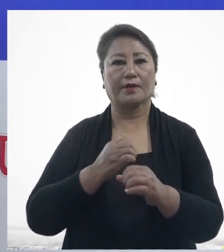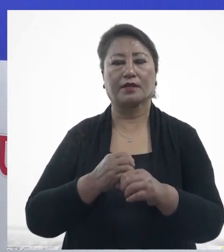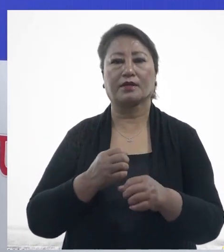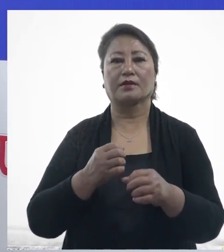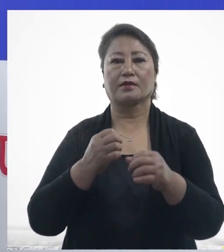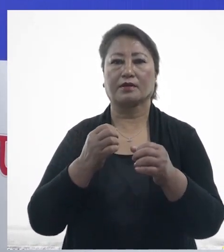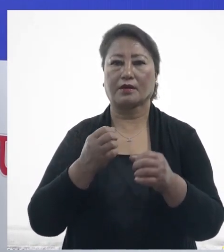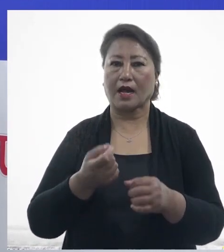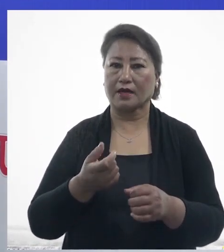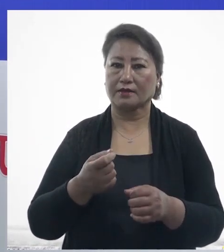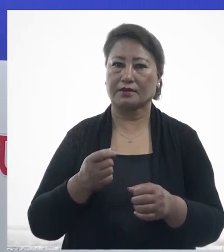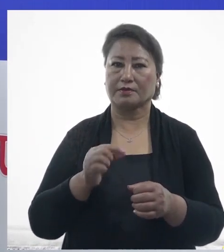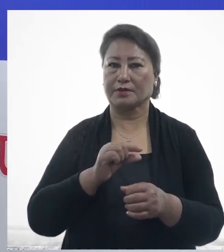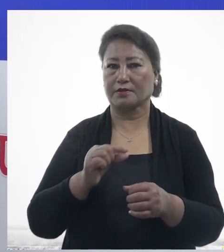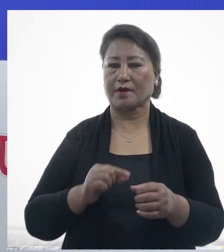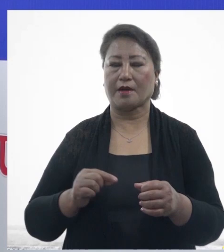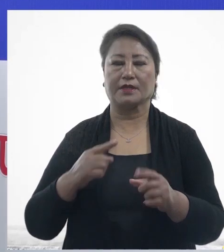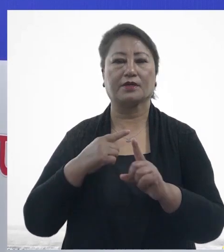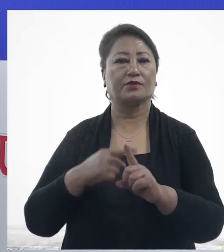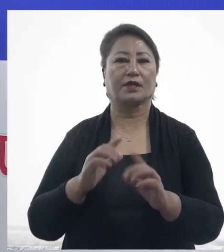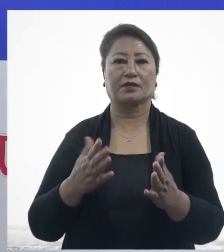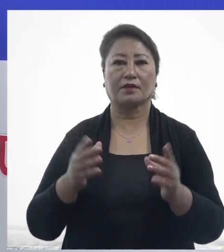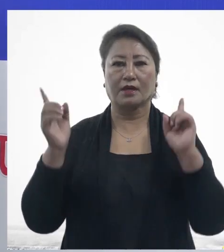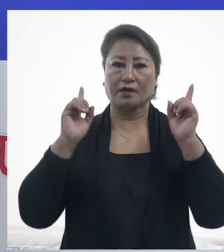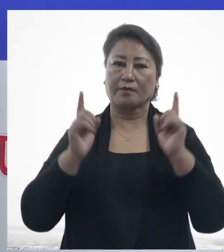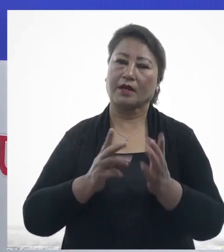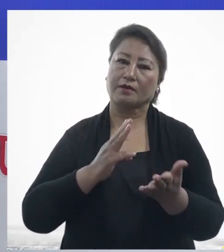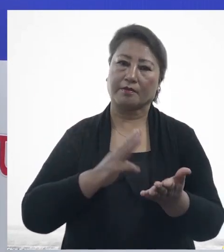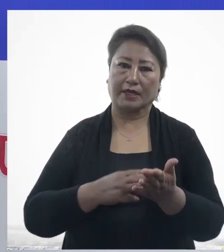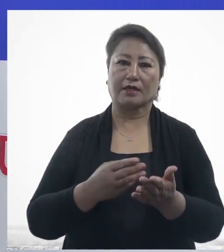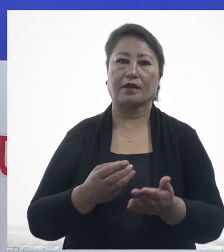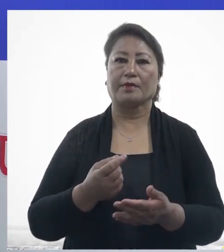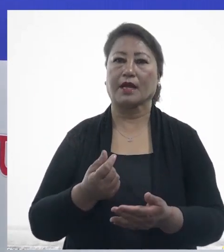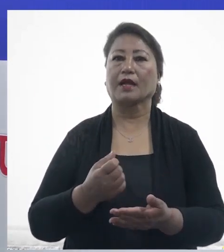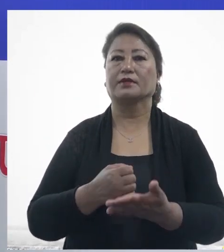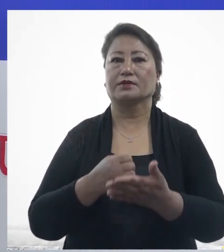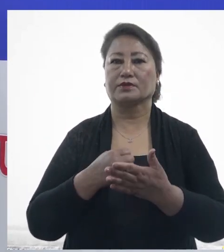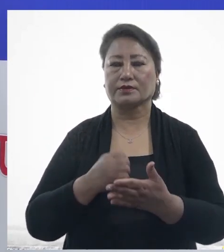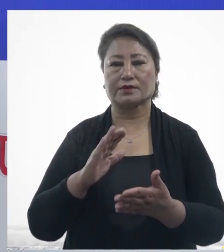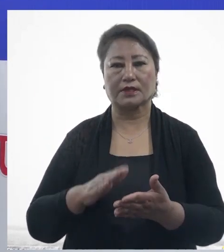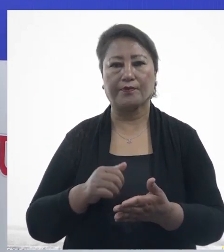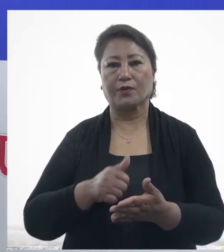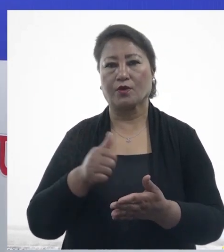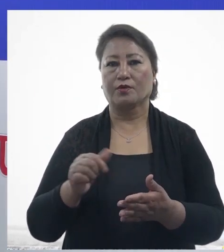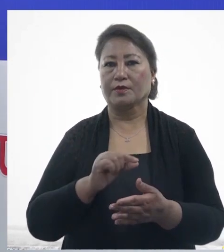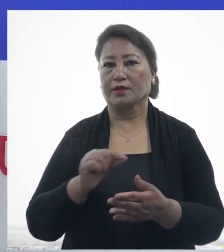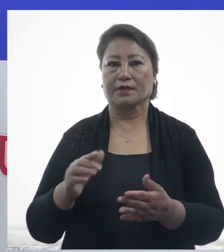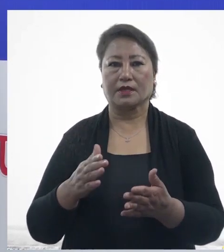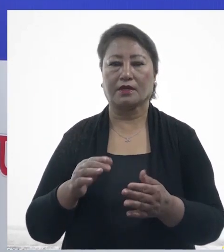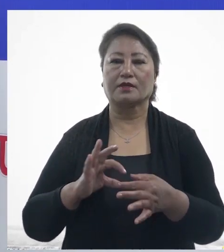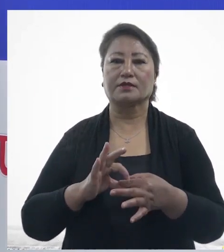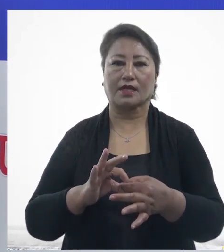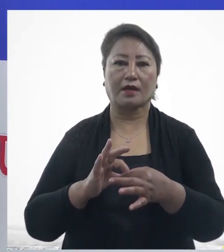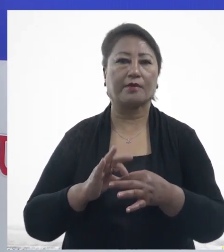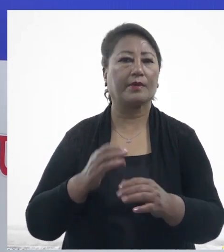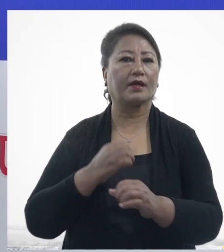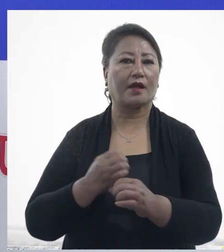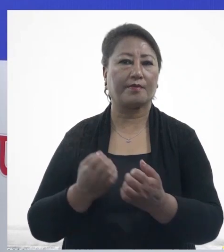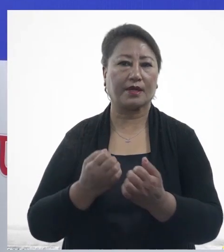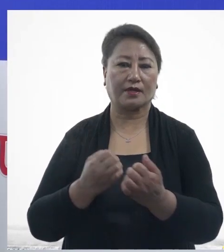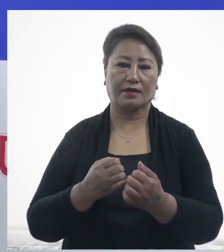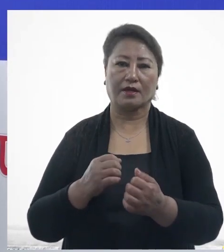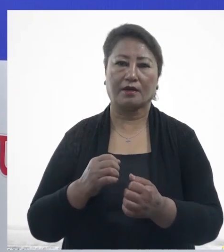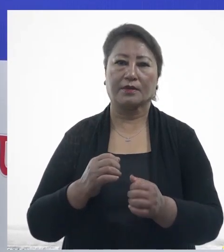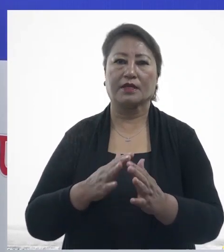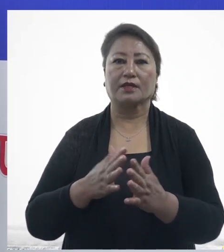चाहिँ हामी अहिलेसम्म जोडिनु पाएको चाहिँ छैनौँ नगरपालिकाभन्दा बाहेक स्थानीय तहभन्दा बाहेक माथि चाहिँ हामी आर्थिक पाटोमा जोडिएका छैनौँ तर सहकार्यका हिसाबले कामहरू मिलेर गर्ने हिसाबले चाहिँ